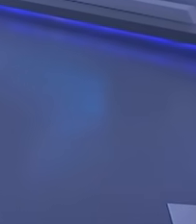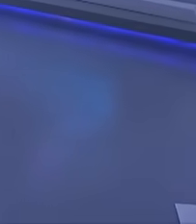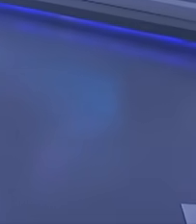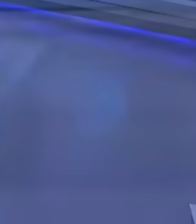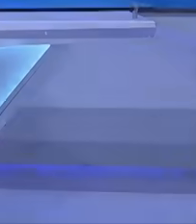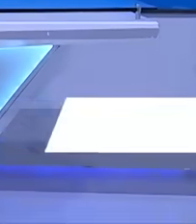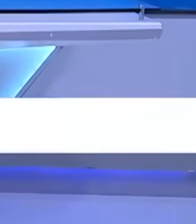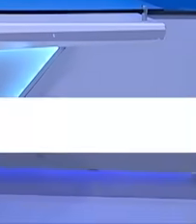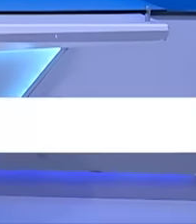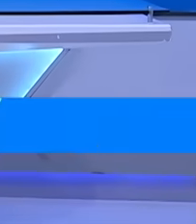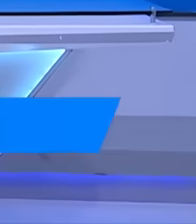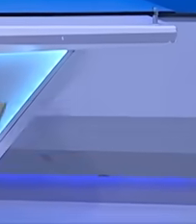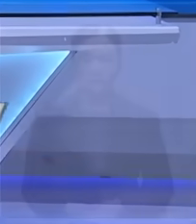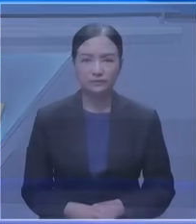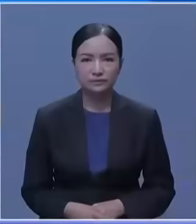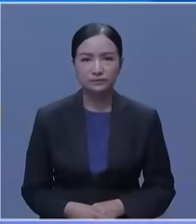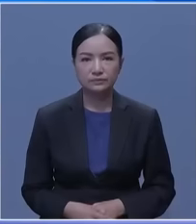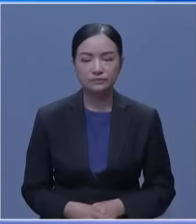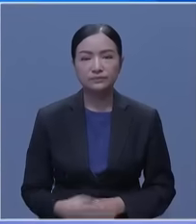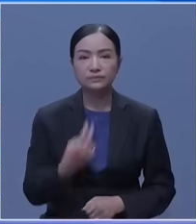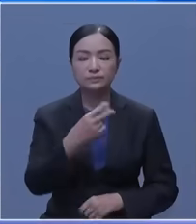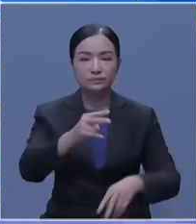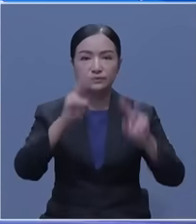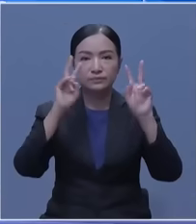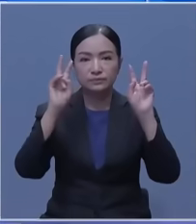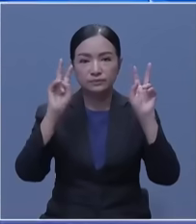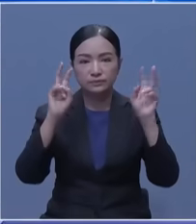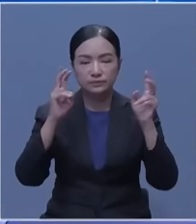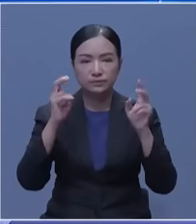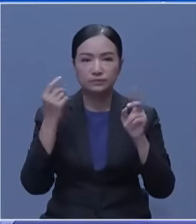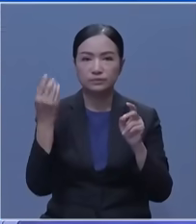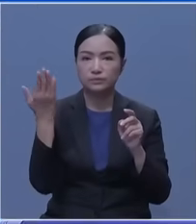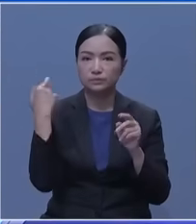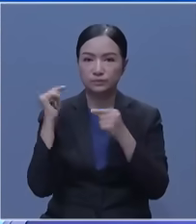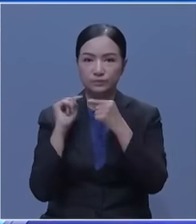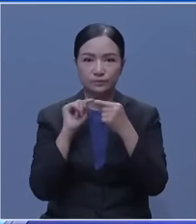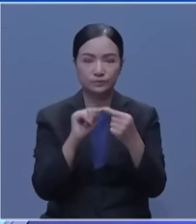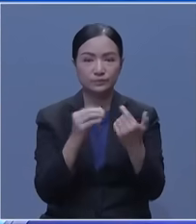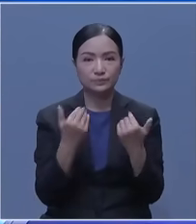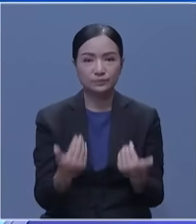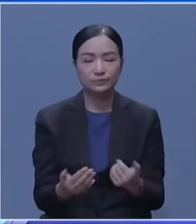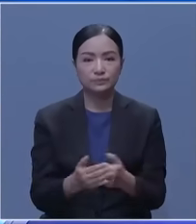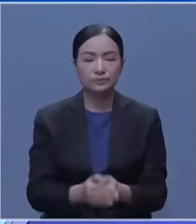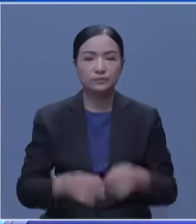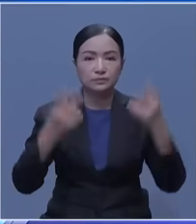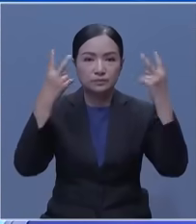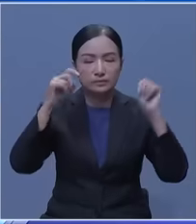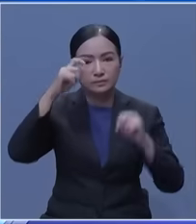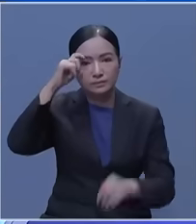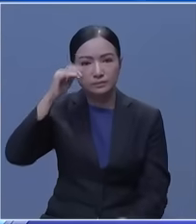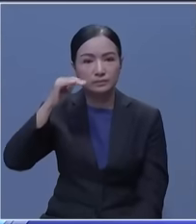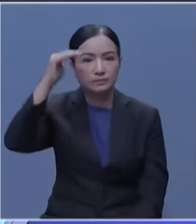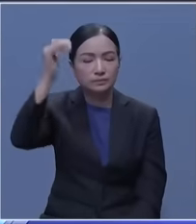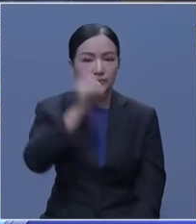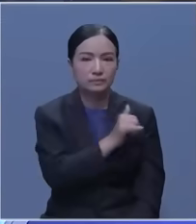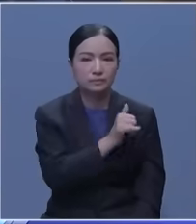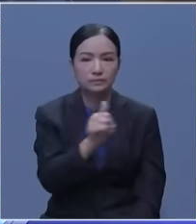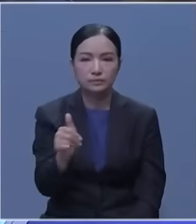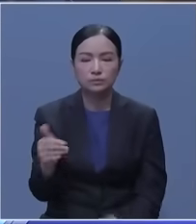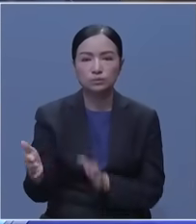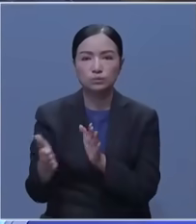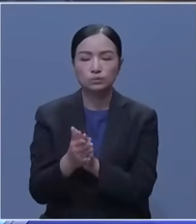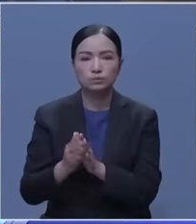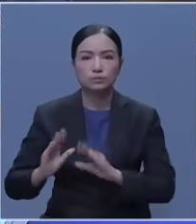กลับมาช่วงนี้นะครับมาดูประเด็นที่ร้อนตั้งแต่เมื่อวานนี ้ หลังจากนายกเศรษฐาทวีสินไปประชุมกับพรรคเพื่อ